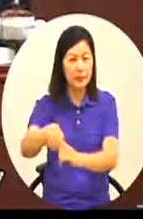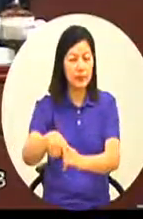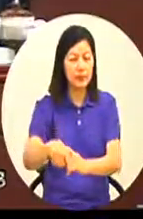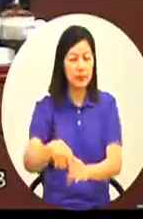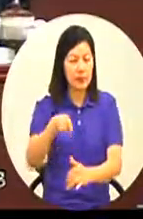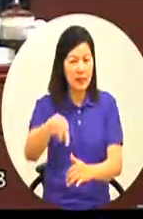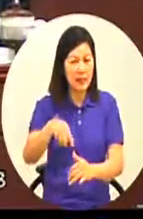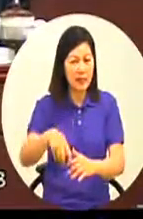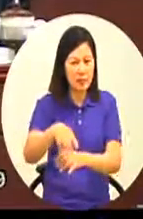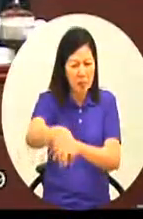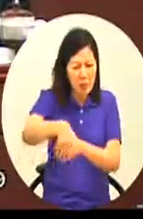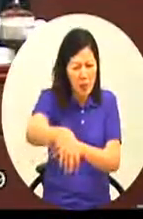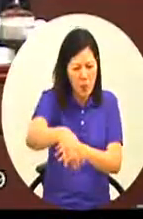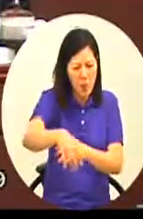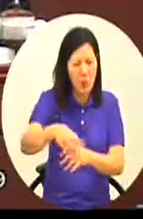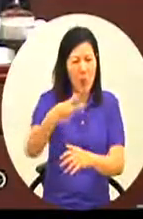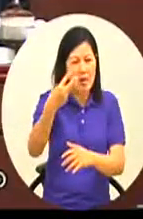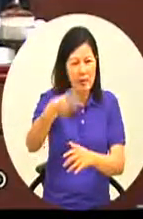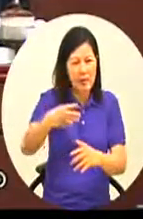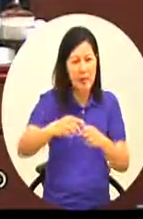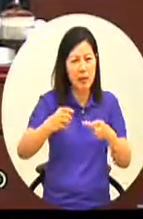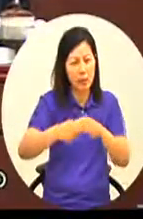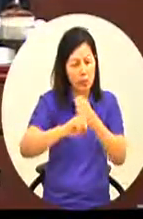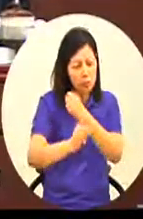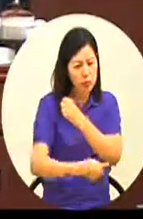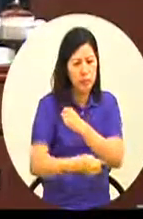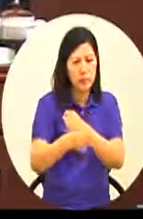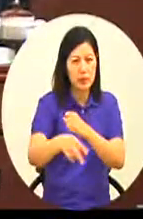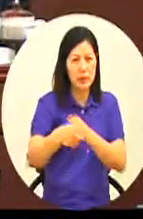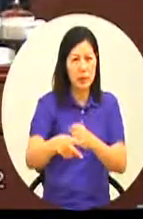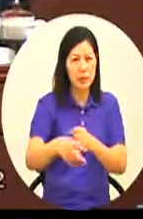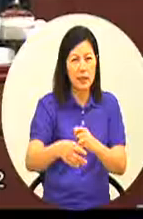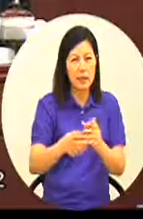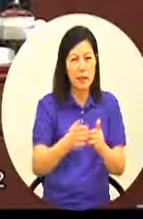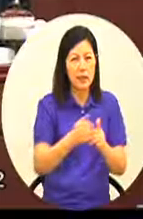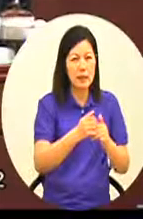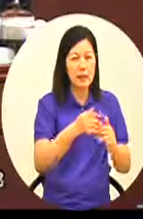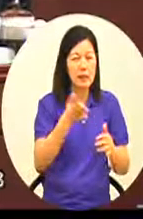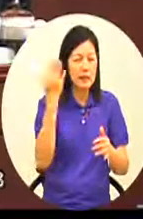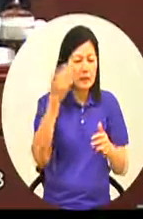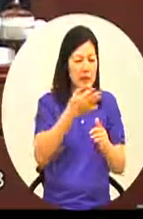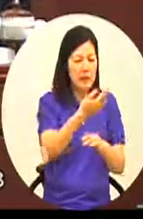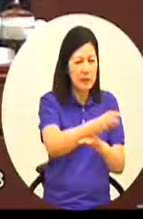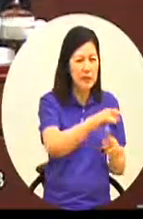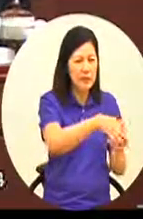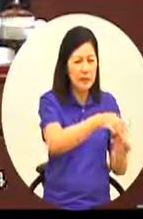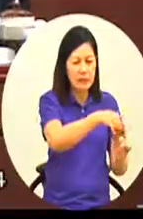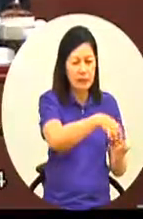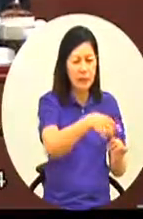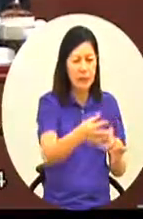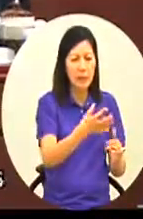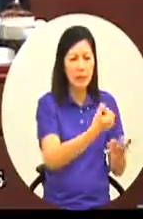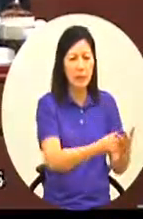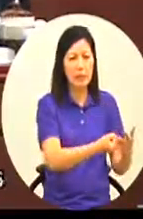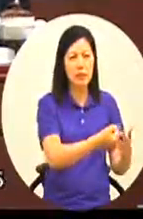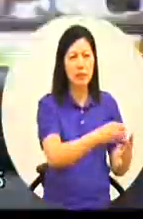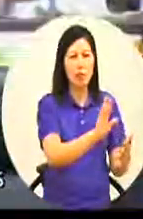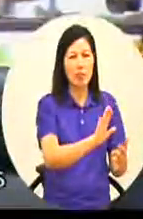挖到挖三米下，因为我们不希望说有任何一个先人的骨骸，所以我们原本是 来啊，你坐下，那个局